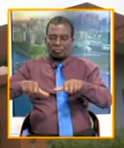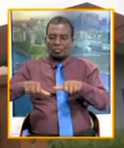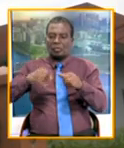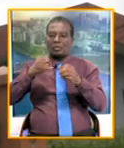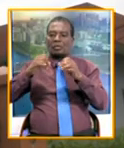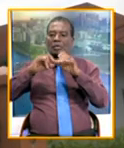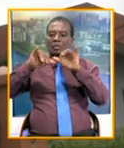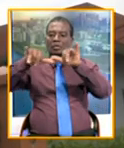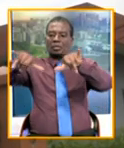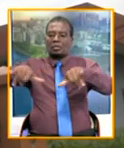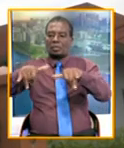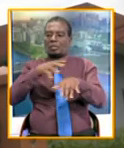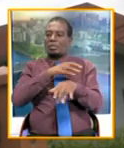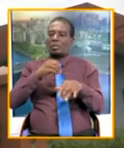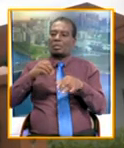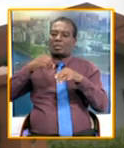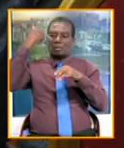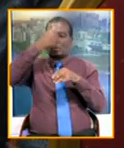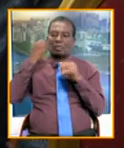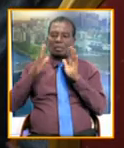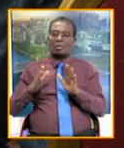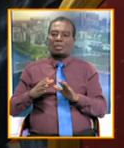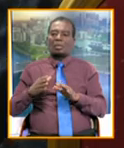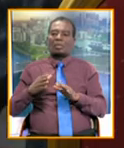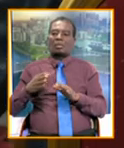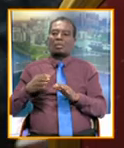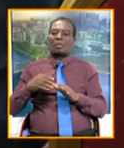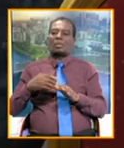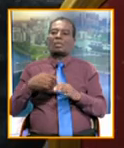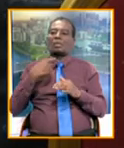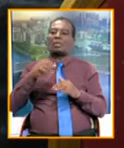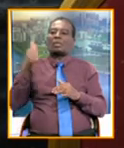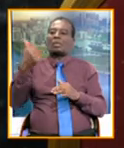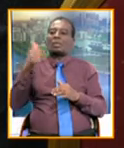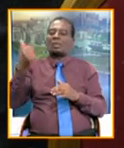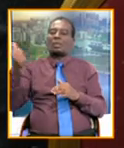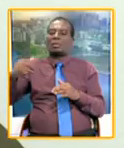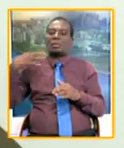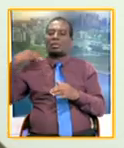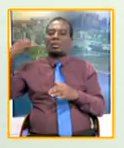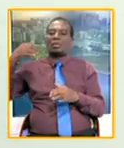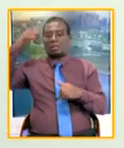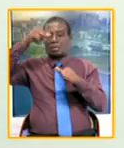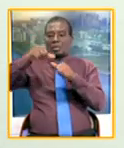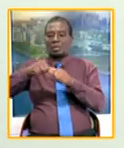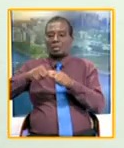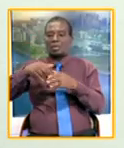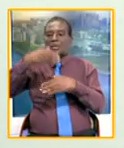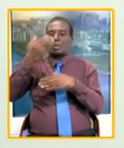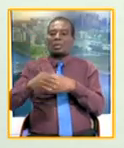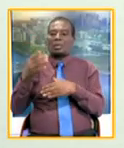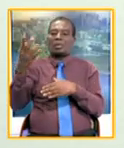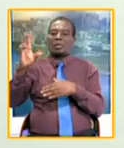des cultures d'Afrique et des diasporas africaines remet le couvert. 10 candidatures retenues au final après